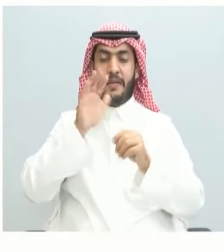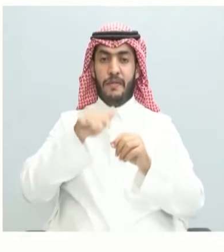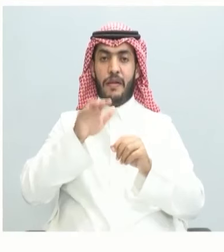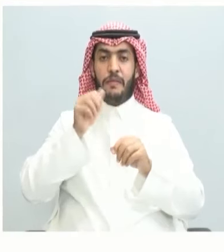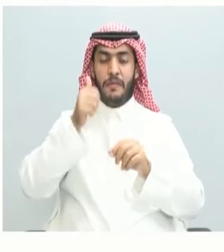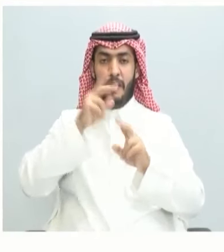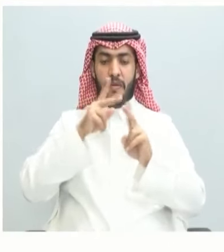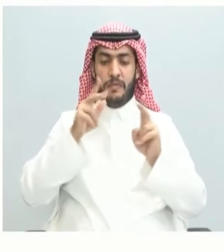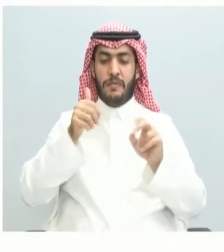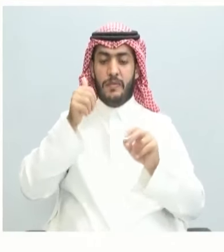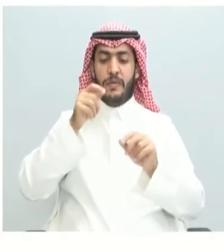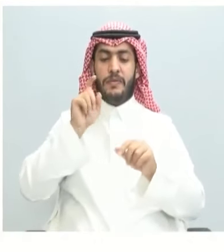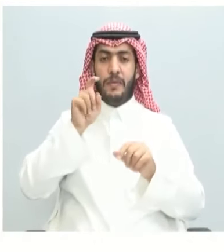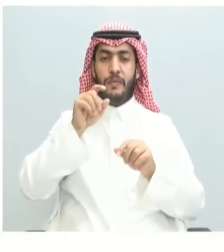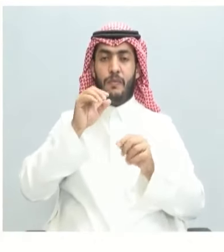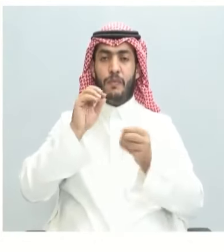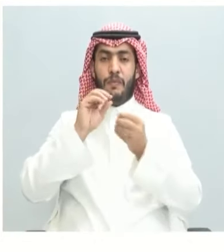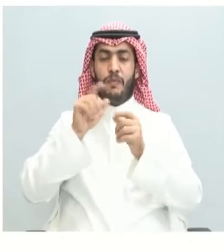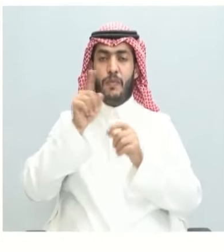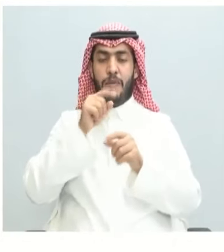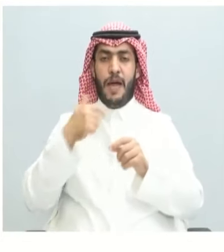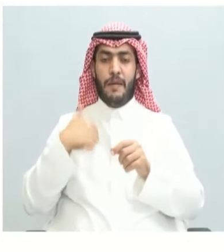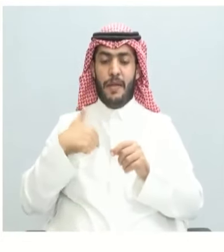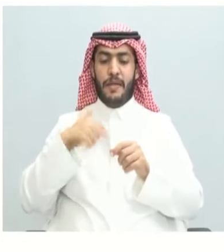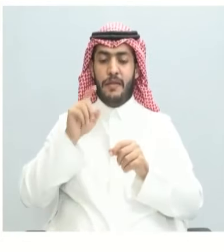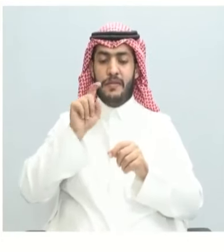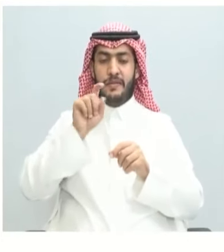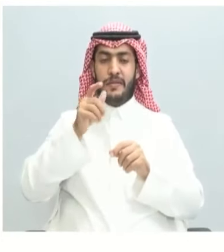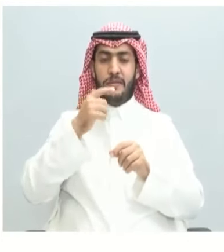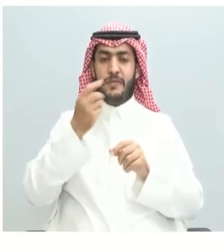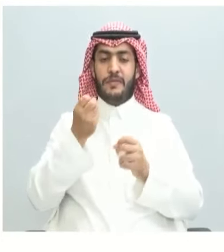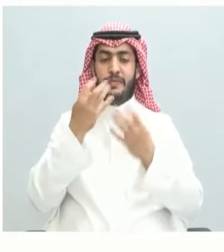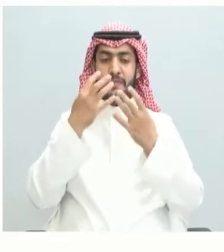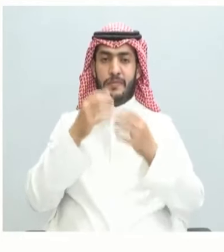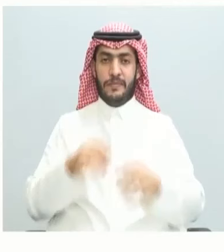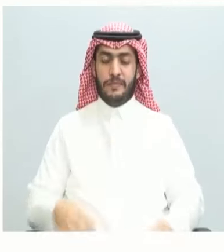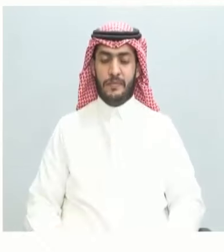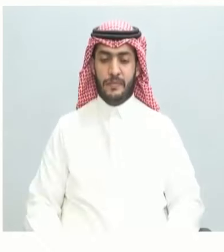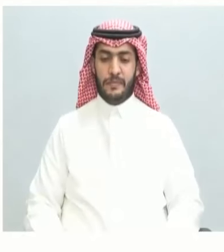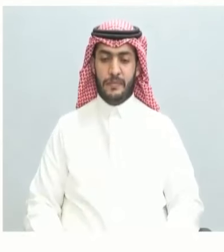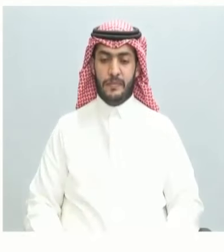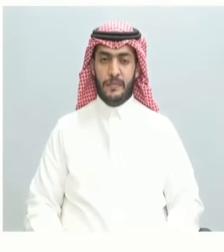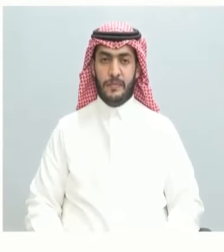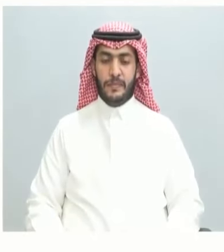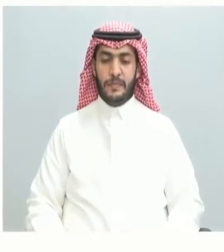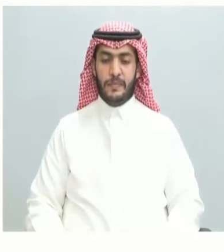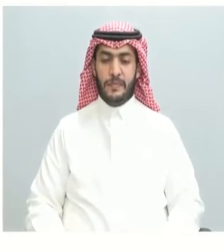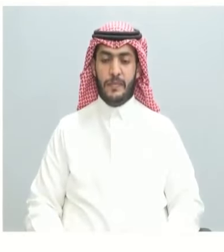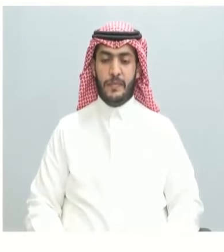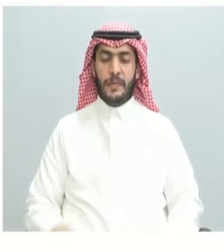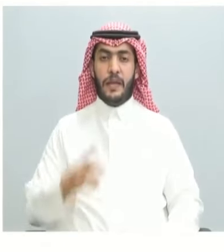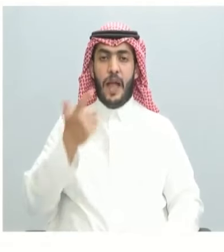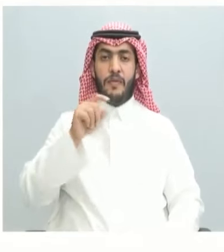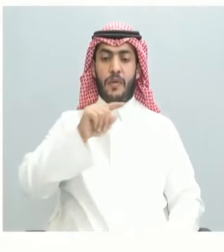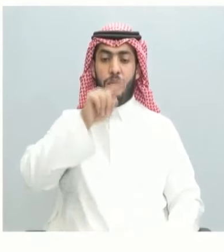خيارات اخرى وهو الضغط على المربع الابيض واختيار اتجاه للدائره من تلك التي تظهر طيب